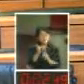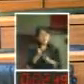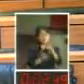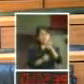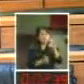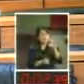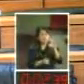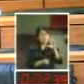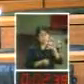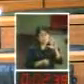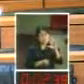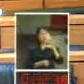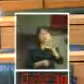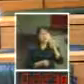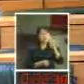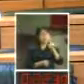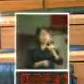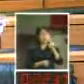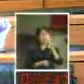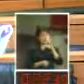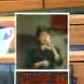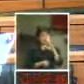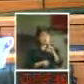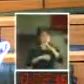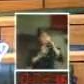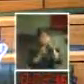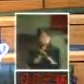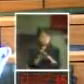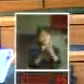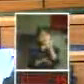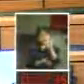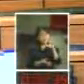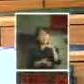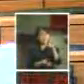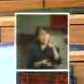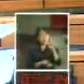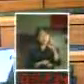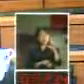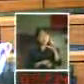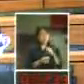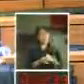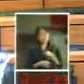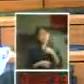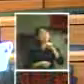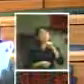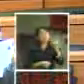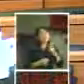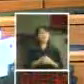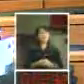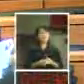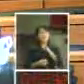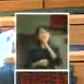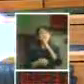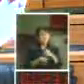437ล้านบาทรวมทั้งหมด969ล้านผมถามว่าถ้าก